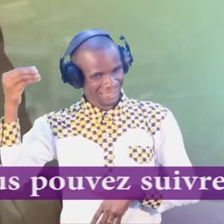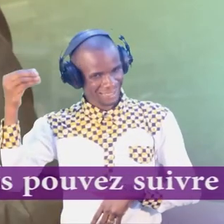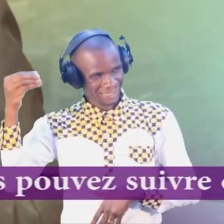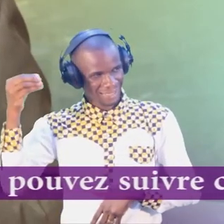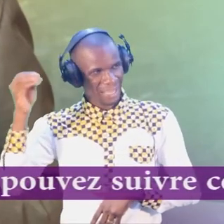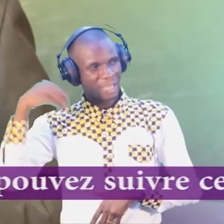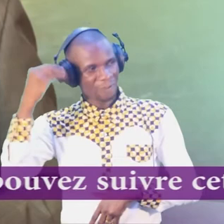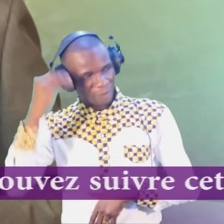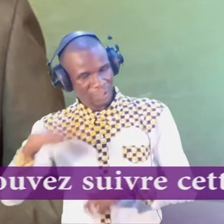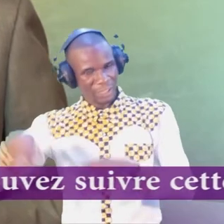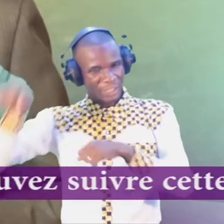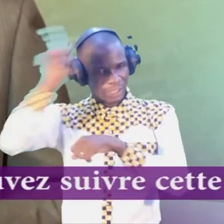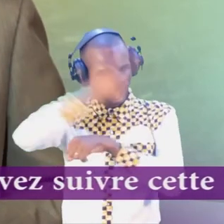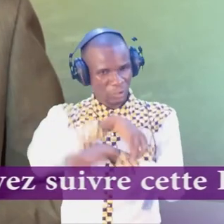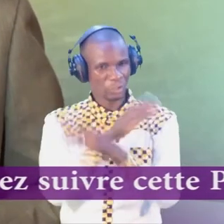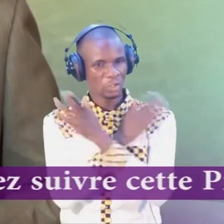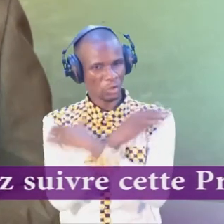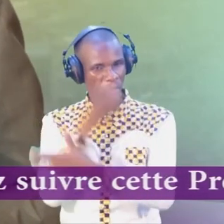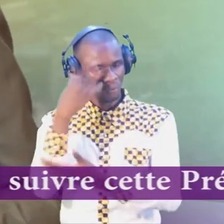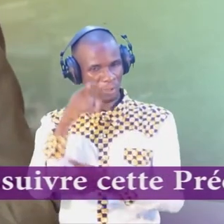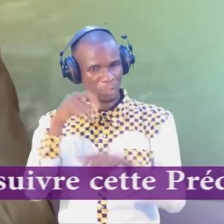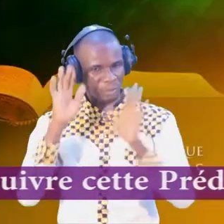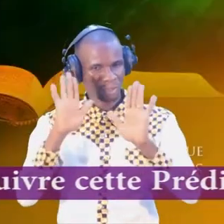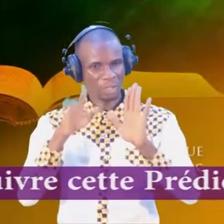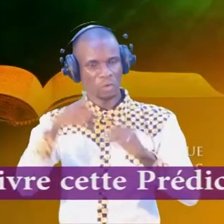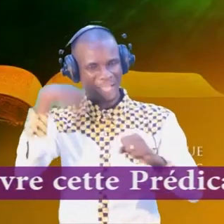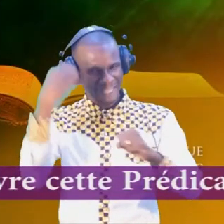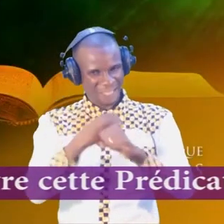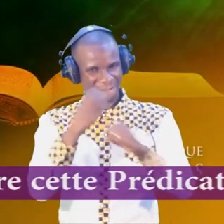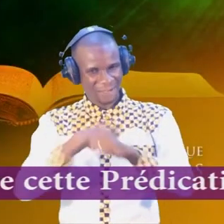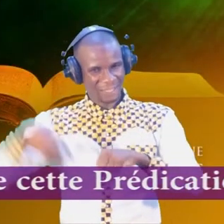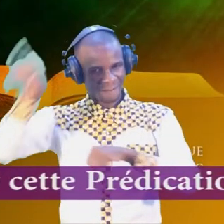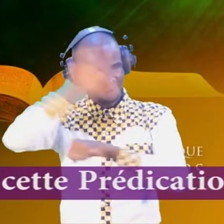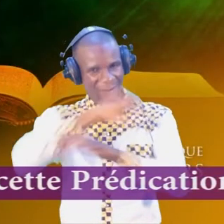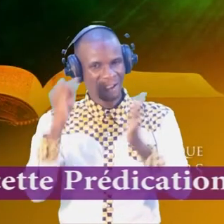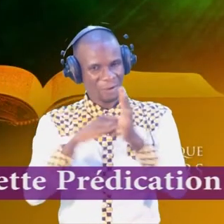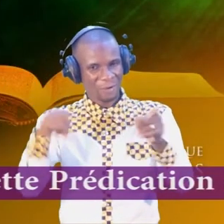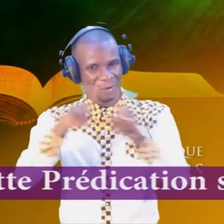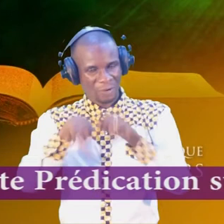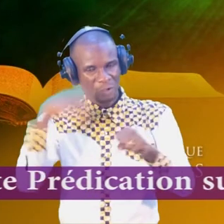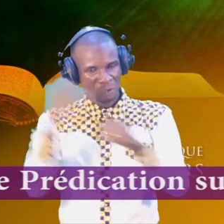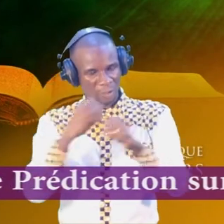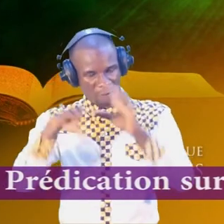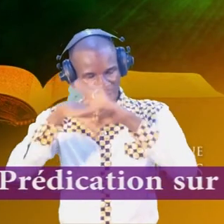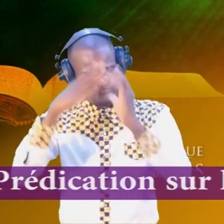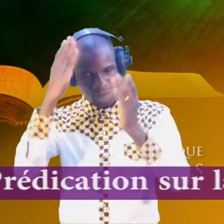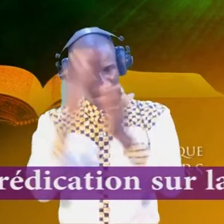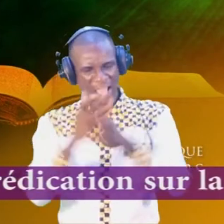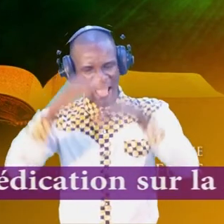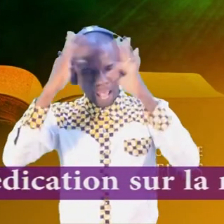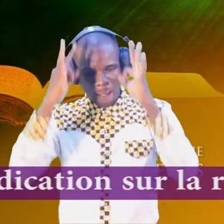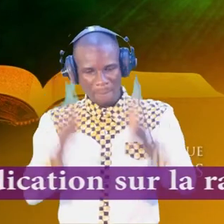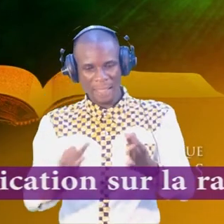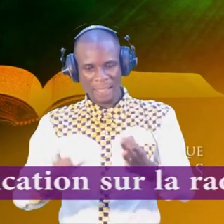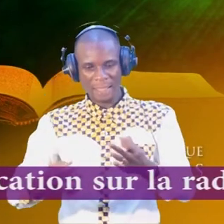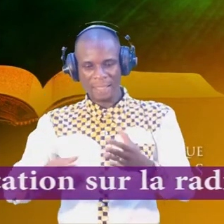inaanza na neno hivi, na maneno haya: kumbuka. Kumbuka siku ya sabato uitakase. Siku